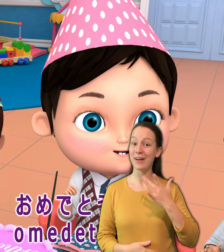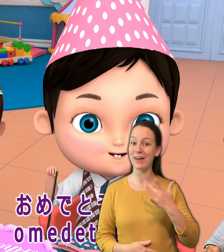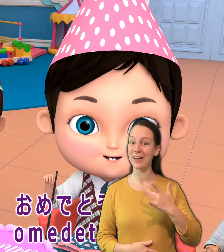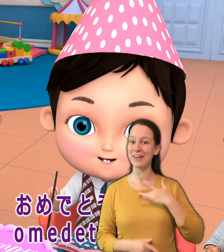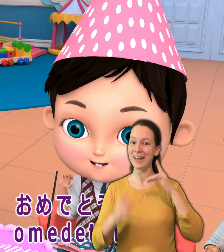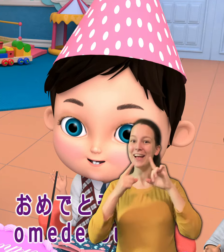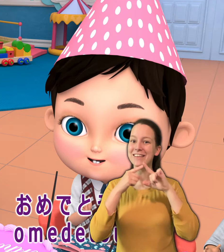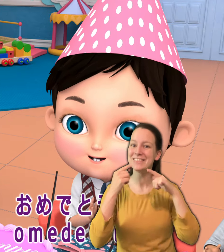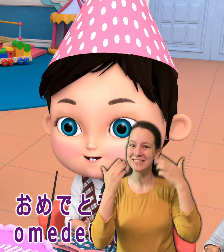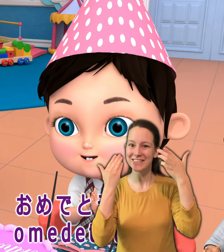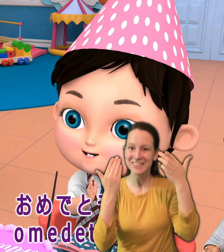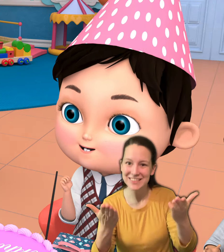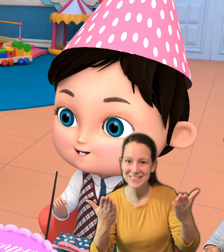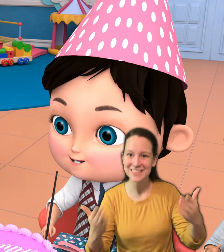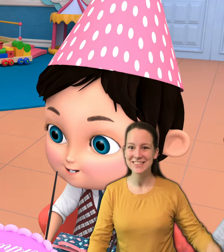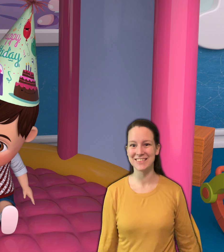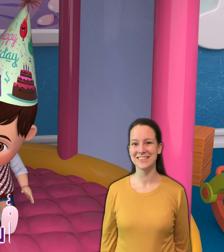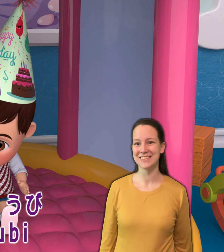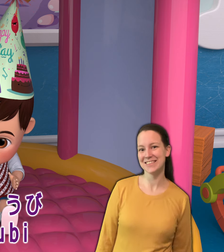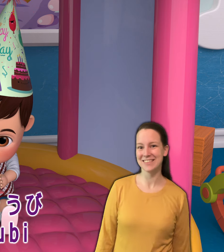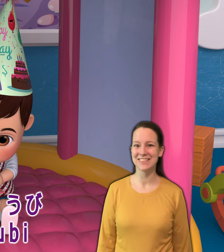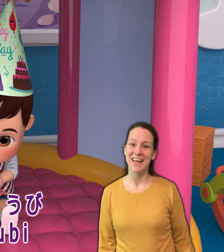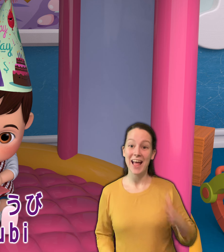誕生日おめでとう